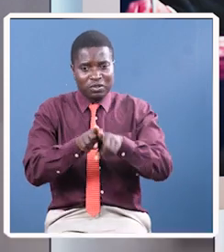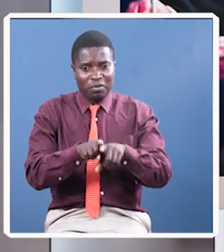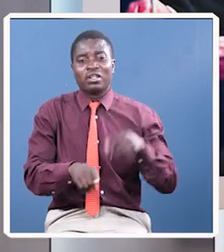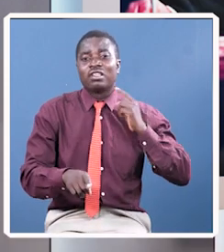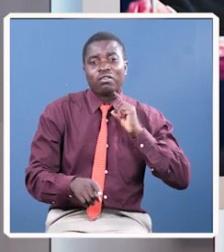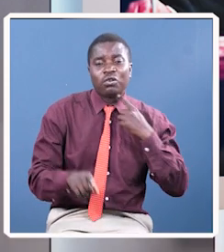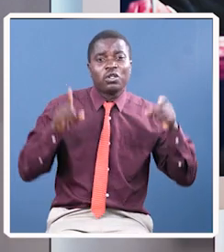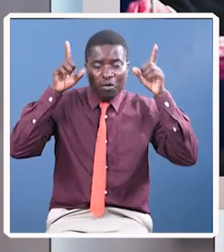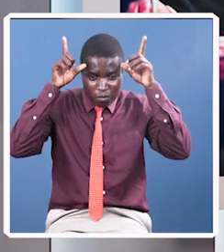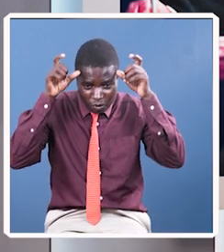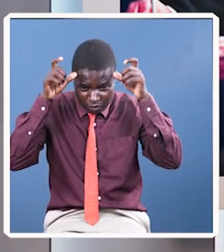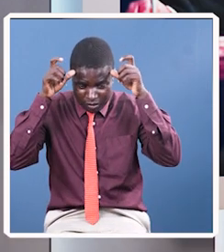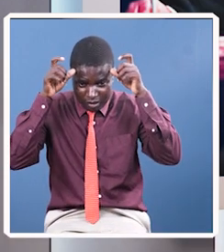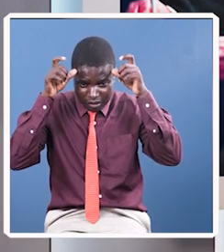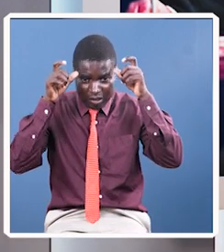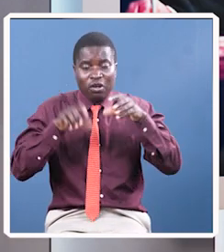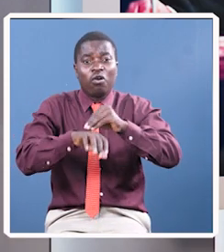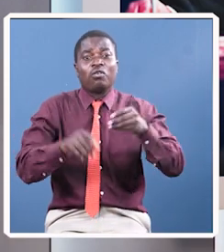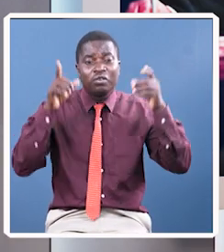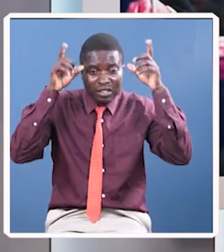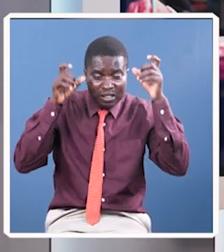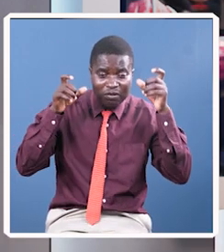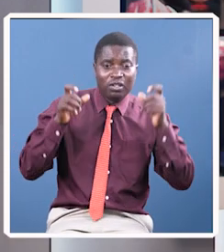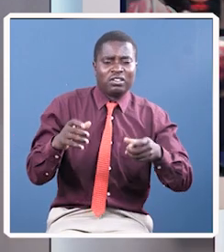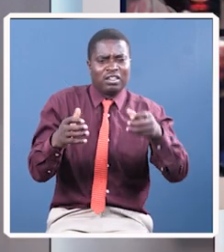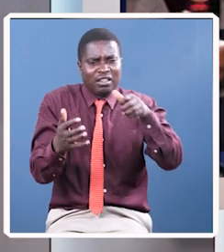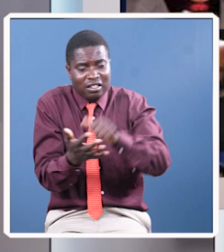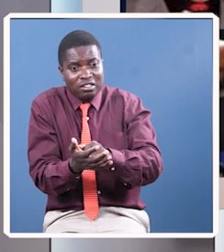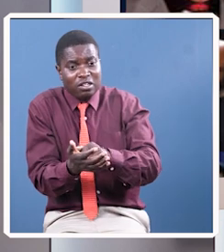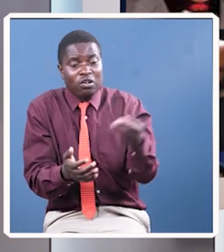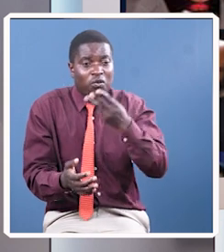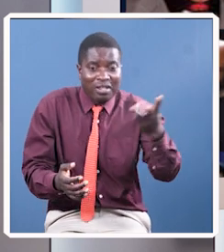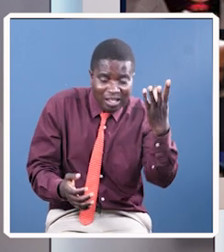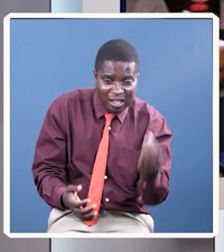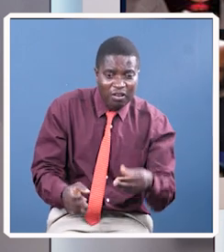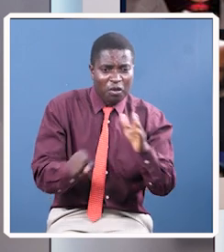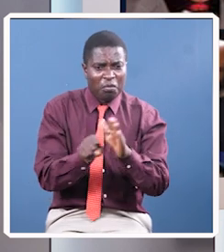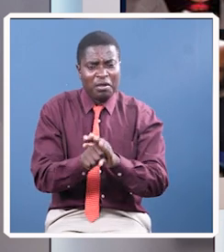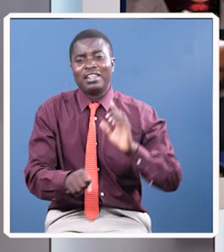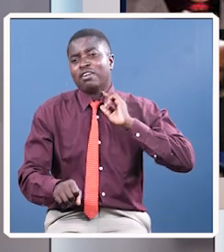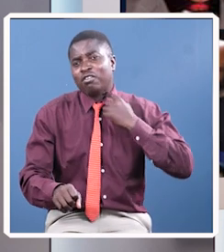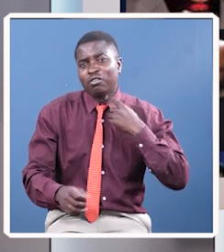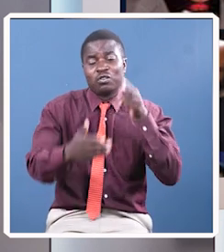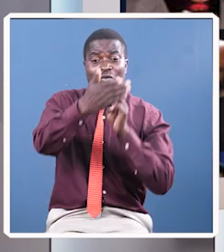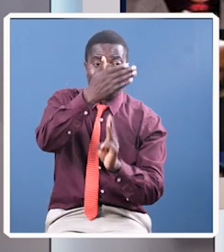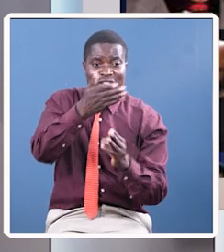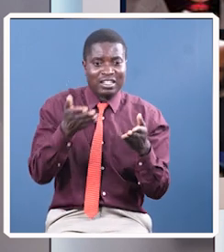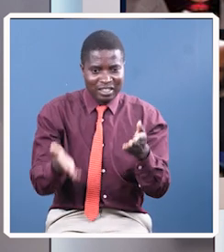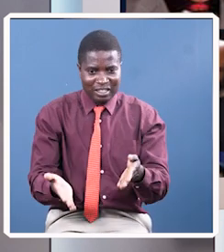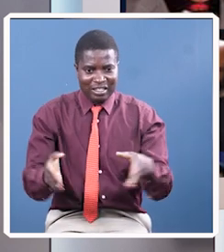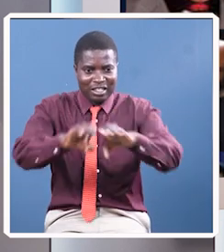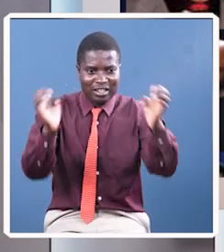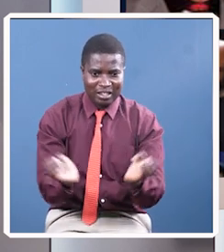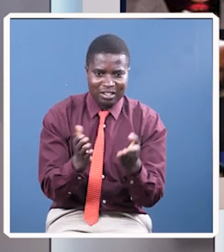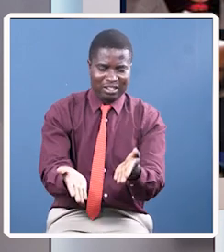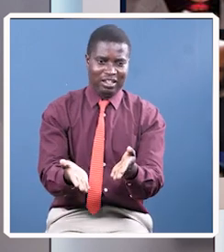a counter prophet, muprofita wenhema. That's why muperiod ine tine vaprofita vazhinji vakawanda venhema.